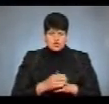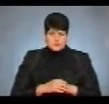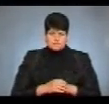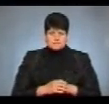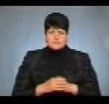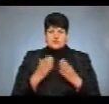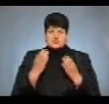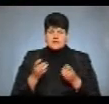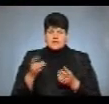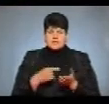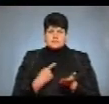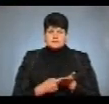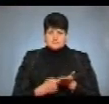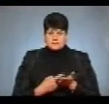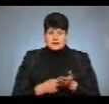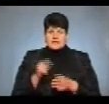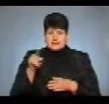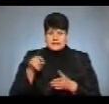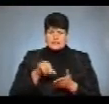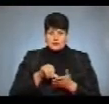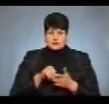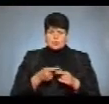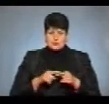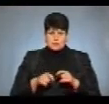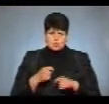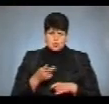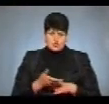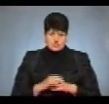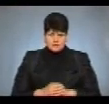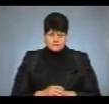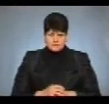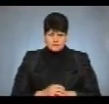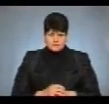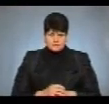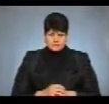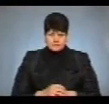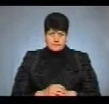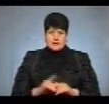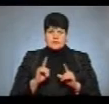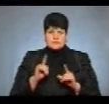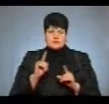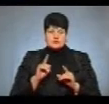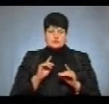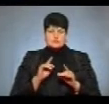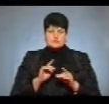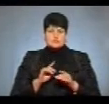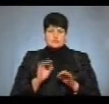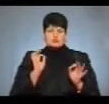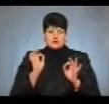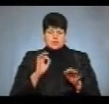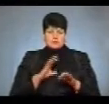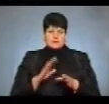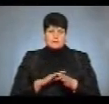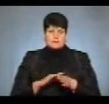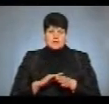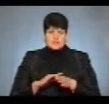яких ще раз підтверджується і їхня участь у цьому злочині. Навіть прозвучали деякі прізвища,